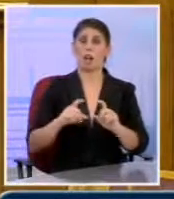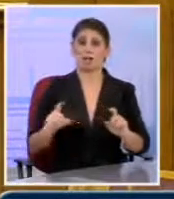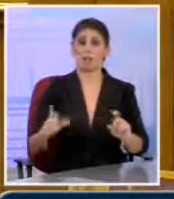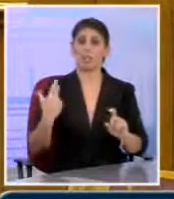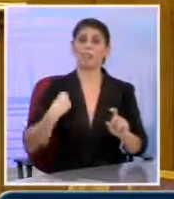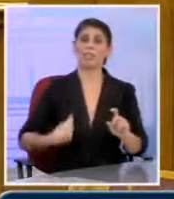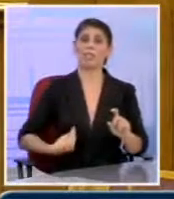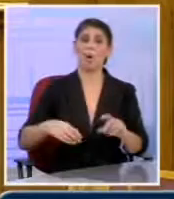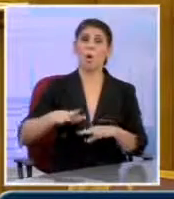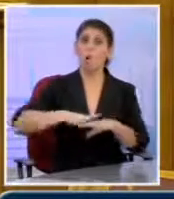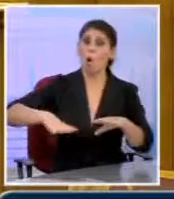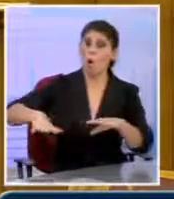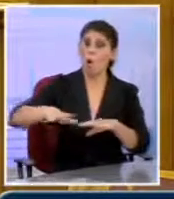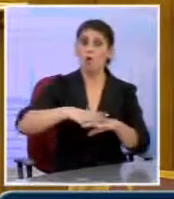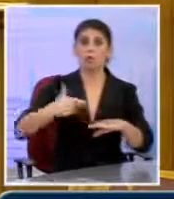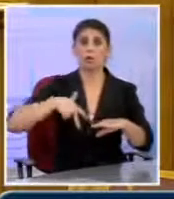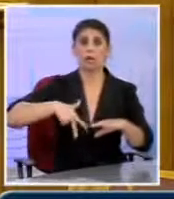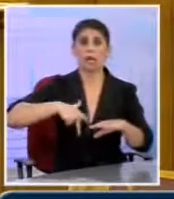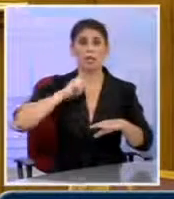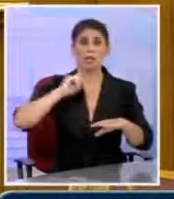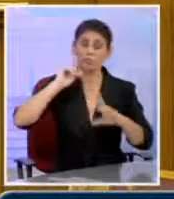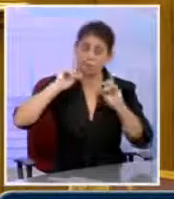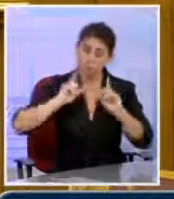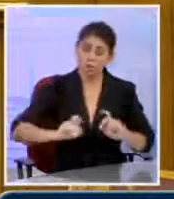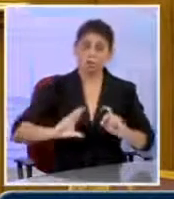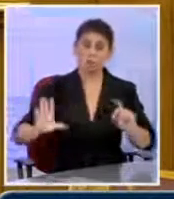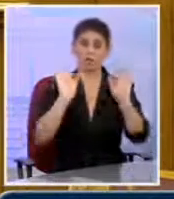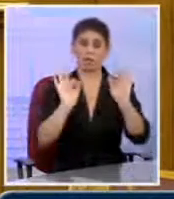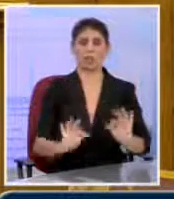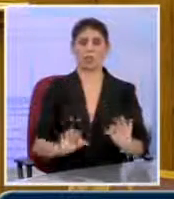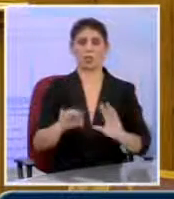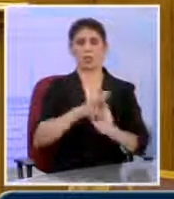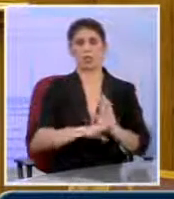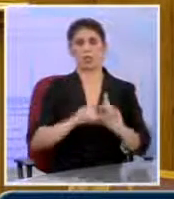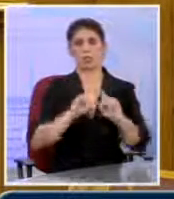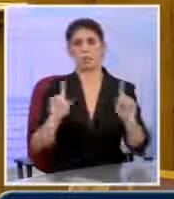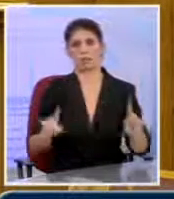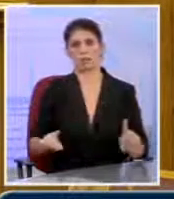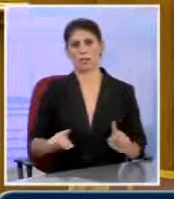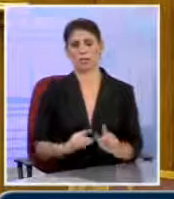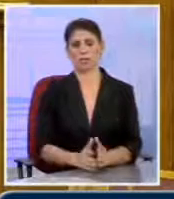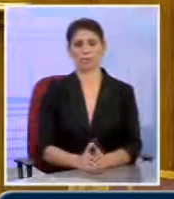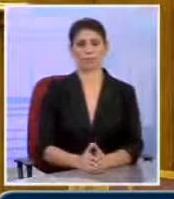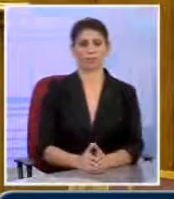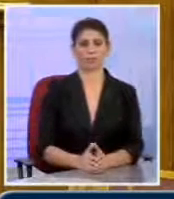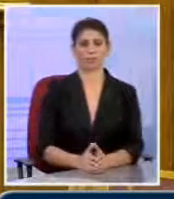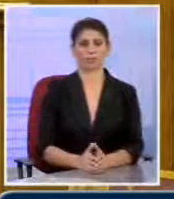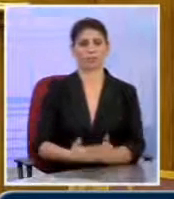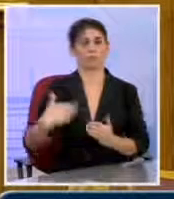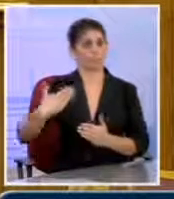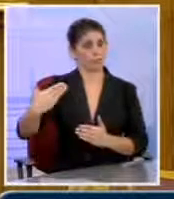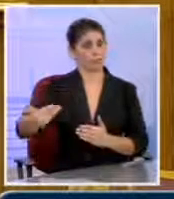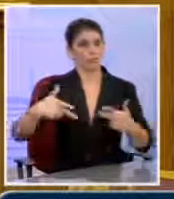είναι δημόσιος χώρος όπου το κράτος επιβάλλεται να έχει ρυθμιστικό κανονιστικό πλαίσιο. Λίγο αργότερα,